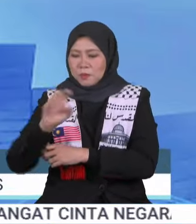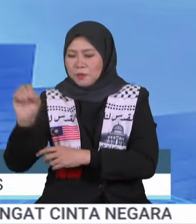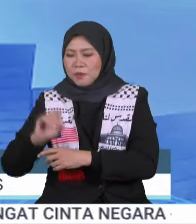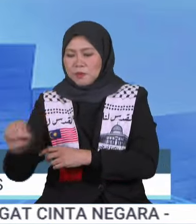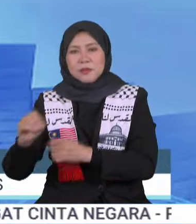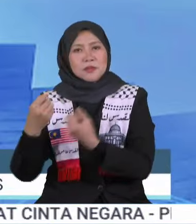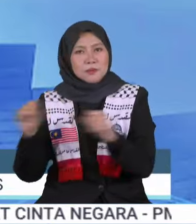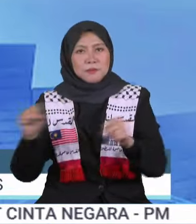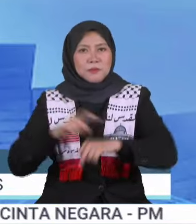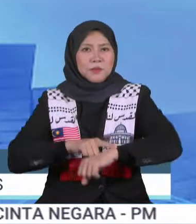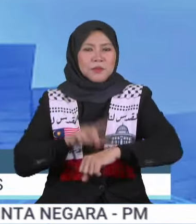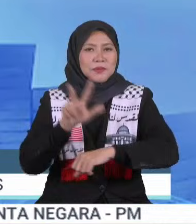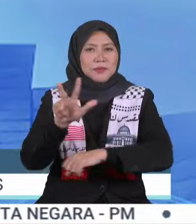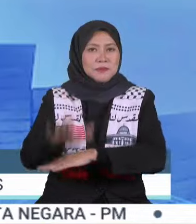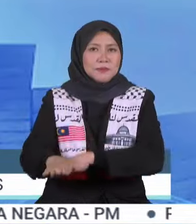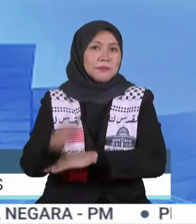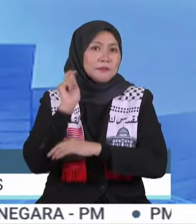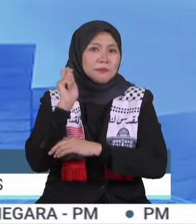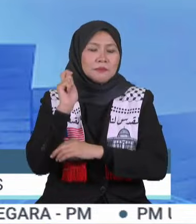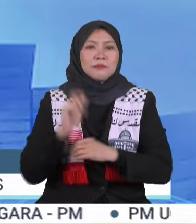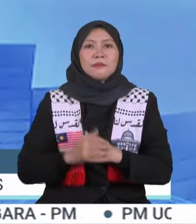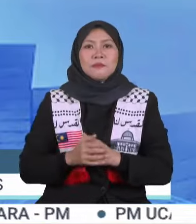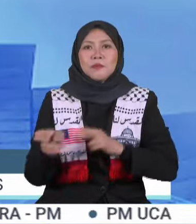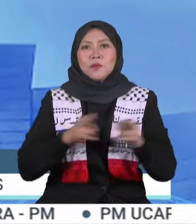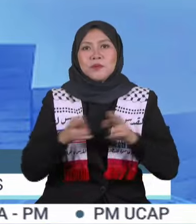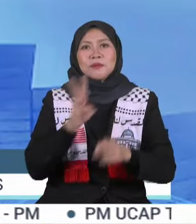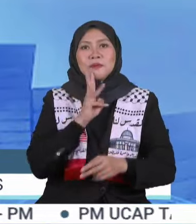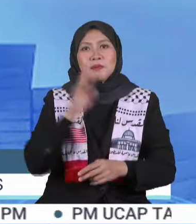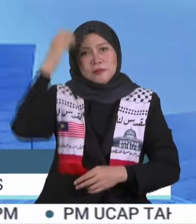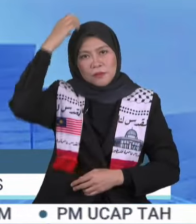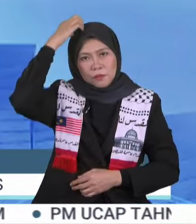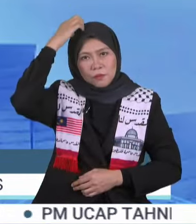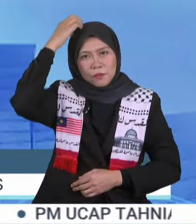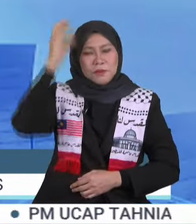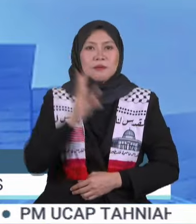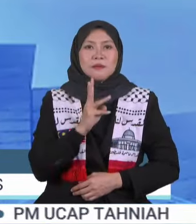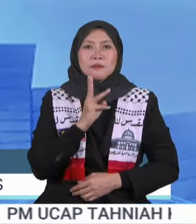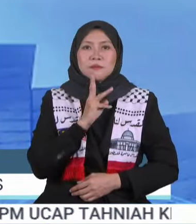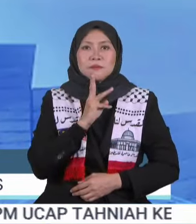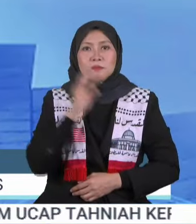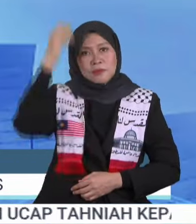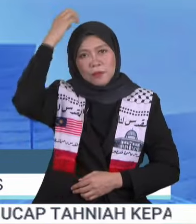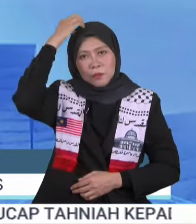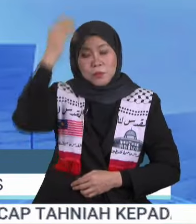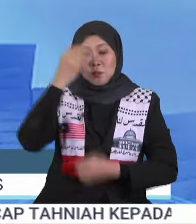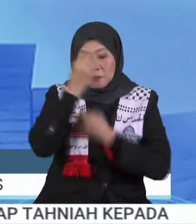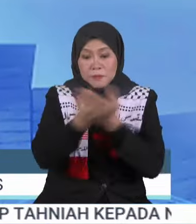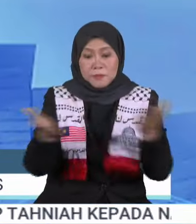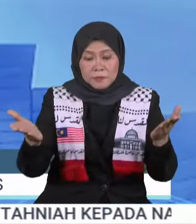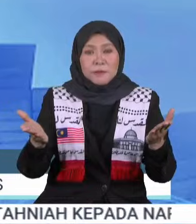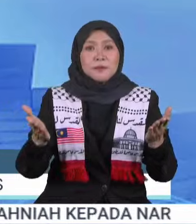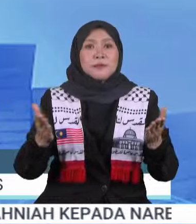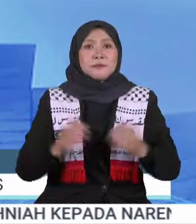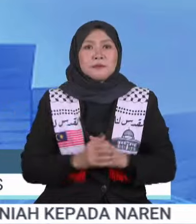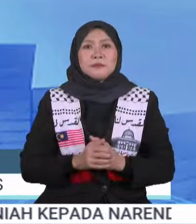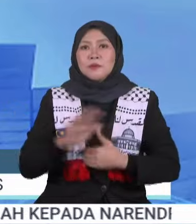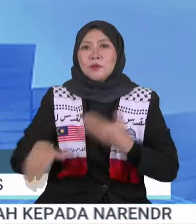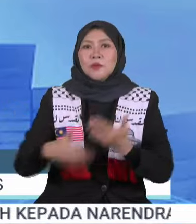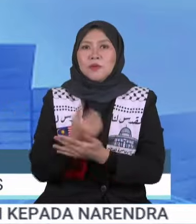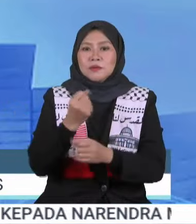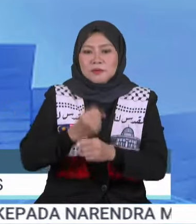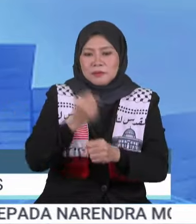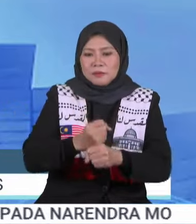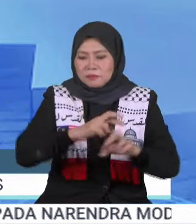63.1% siap setakat pukul 3 petang tadi. Pengurusan Air Selangor Seni Berhad, Air Selangor dalam satu kenyataan memaklumkan segala kerja